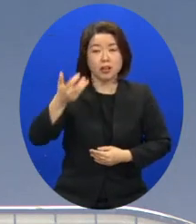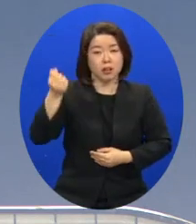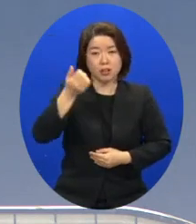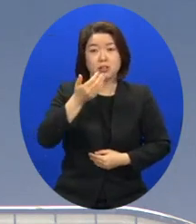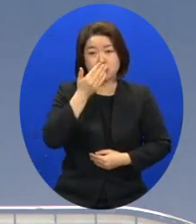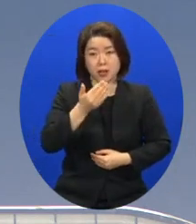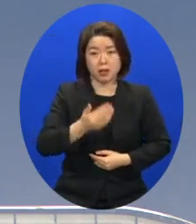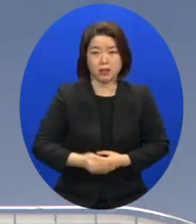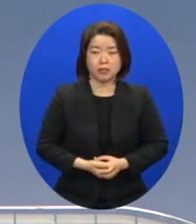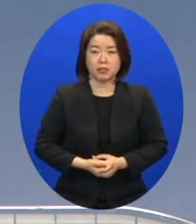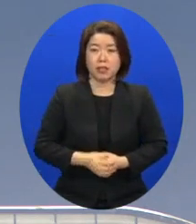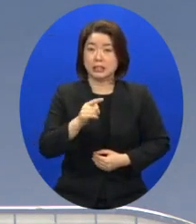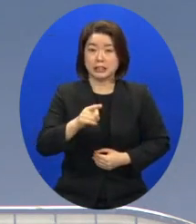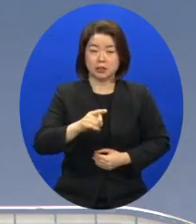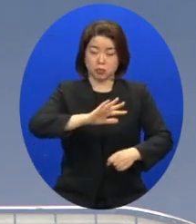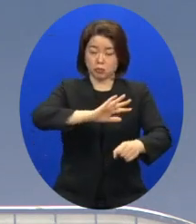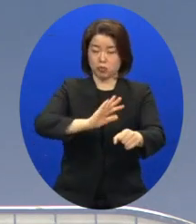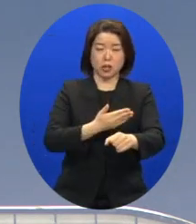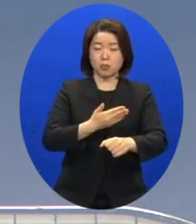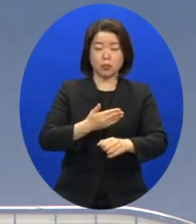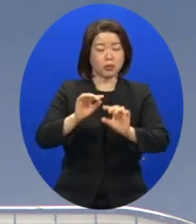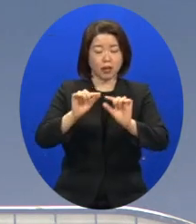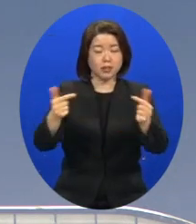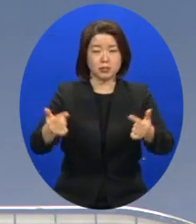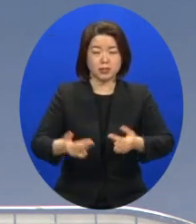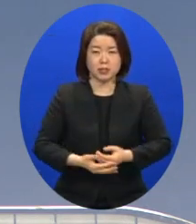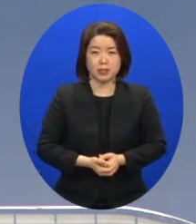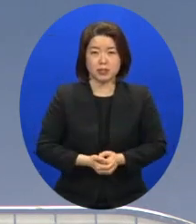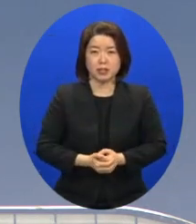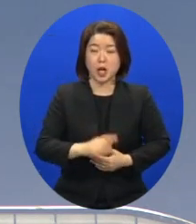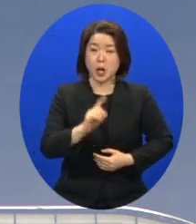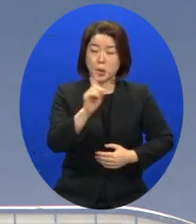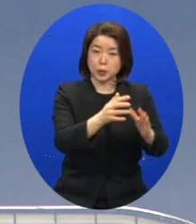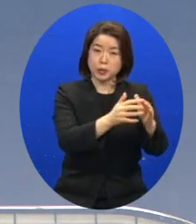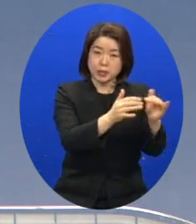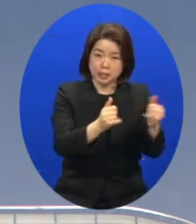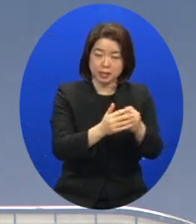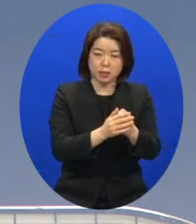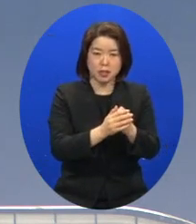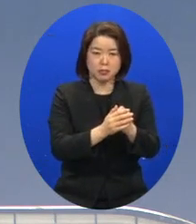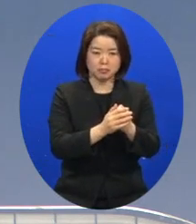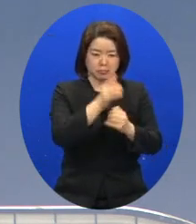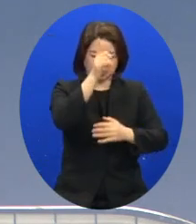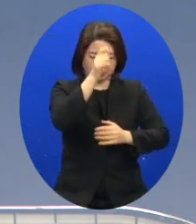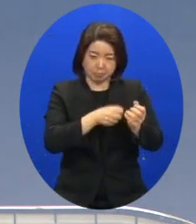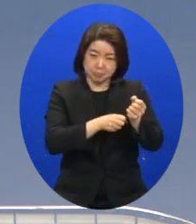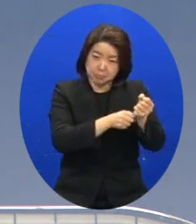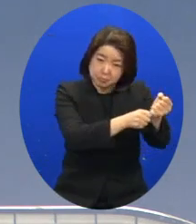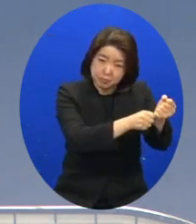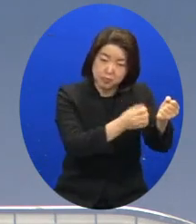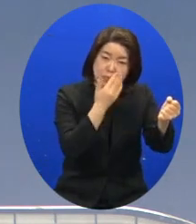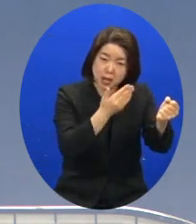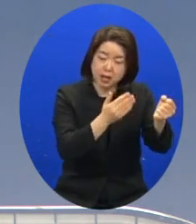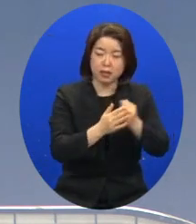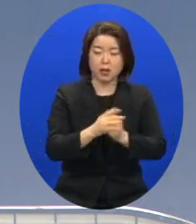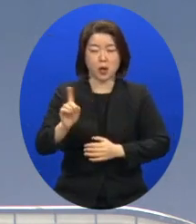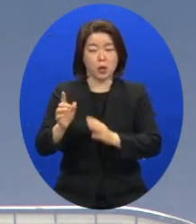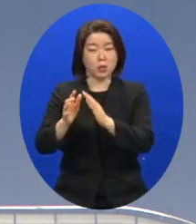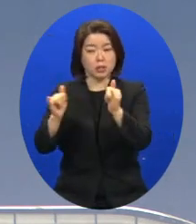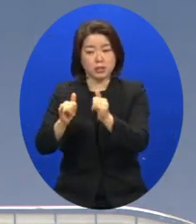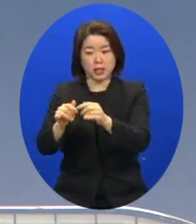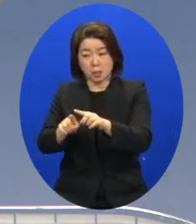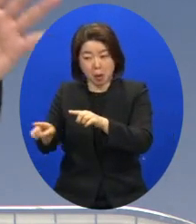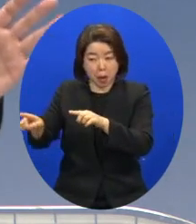있습니다 그것은 절대로 잘못된 것은 아닙니다 어떤 사람은 보수 쪽이고 어떤 사람은 진보적 일 수